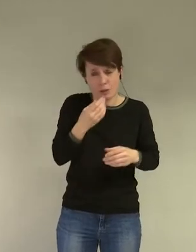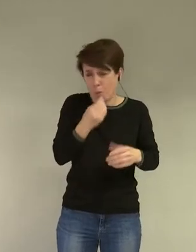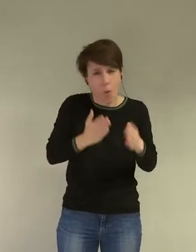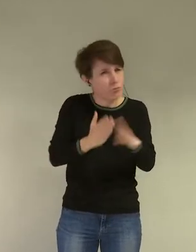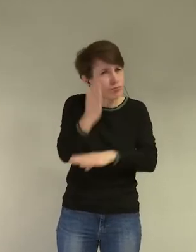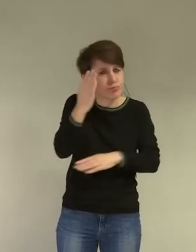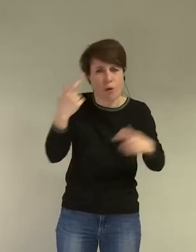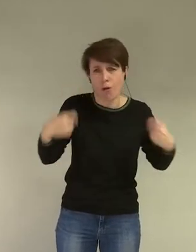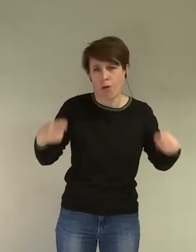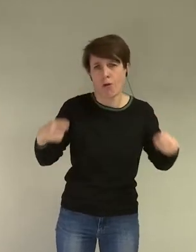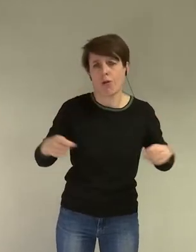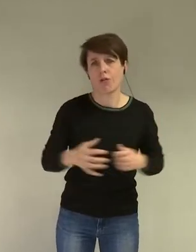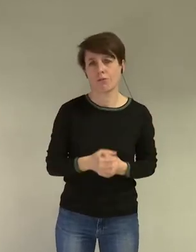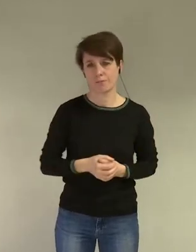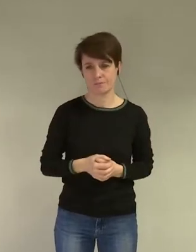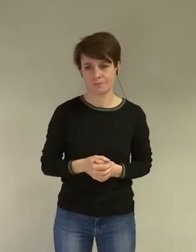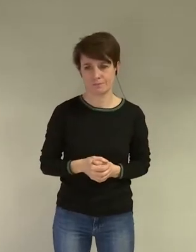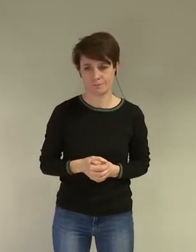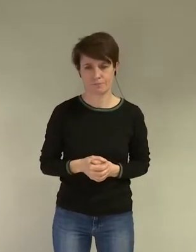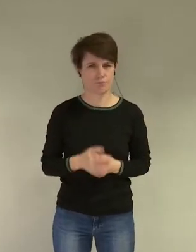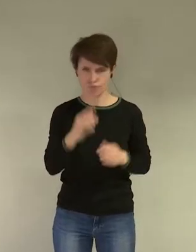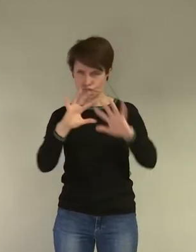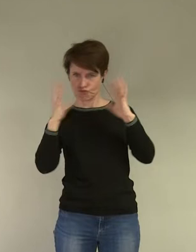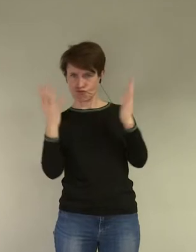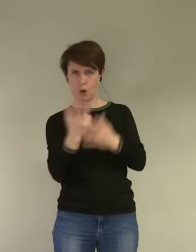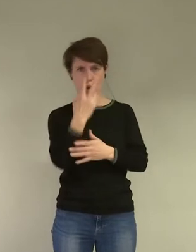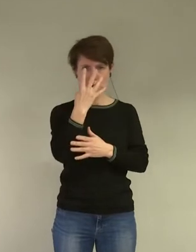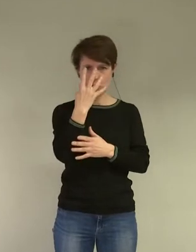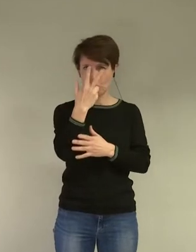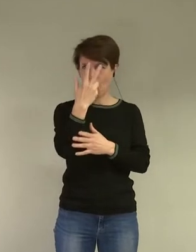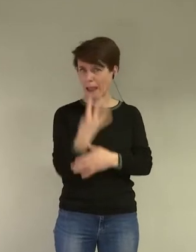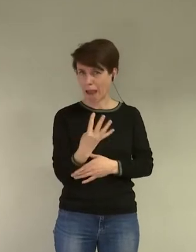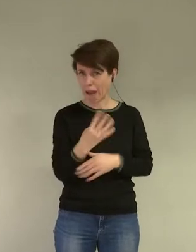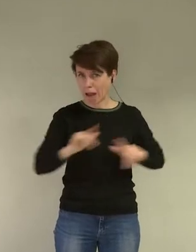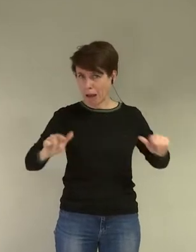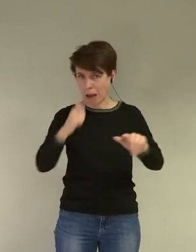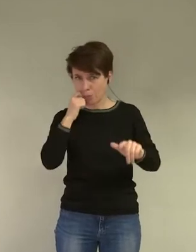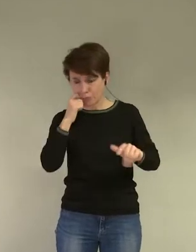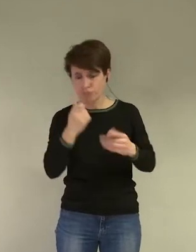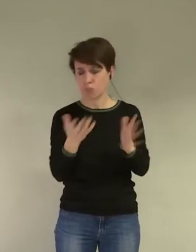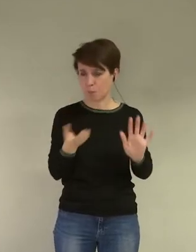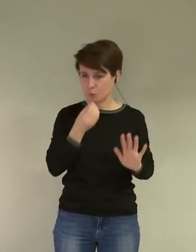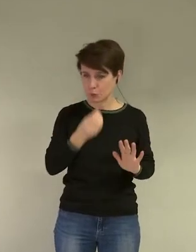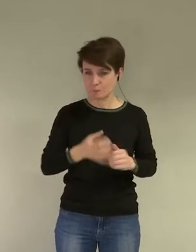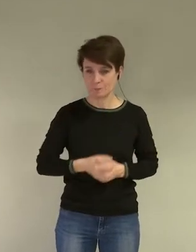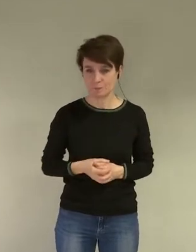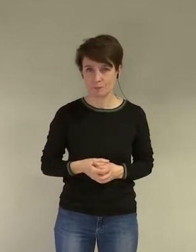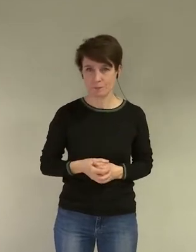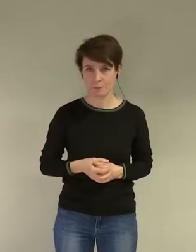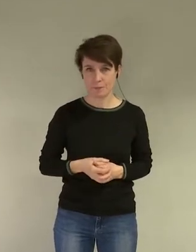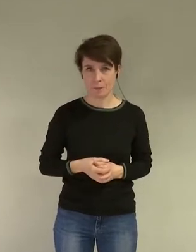nous avons largement plus des trois quarts du conseil c'est aussi